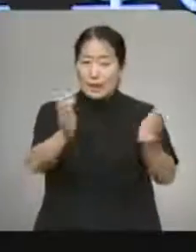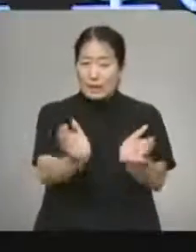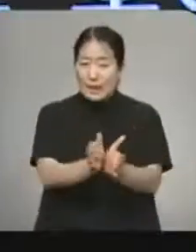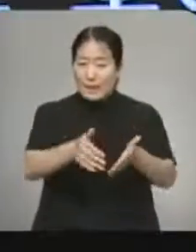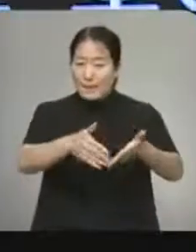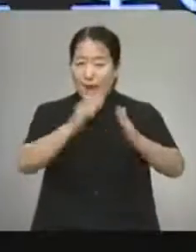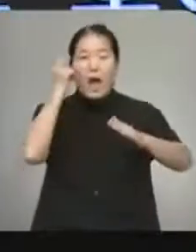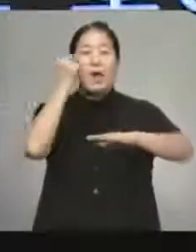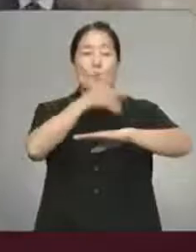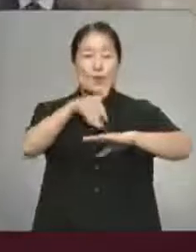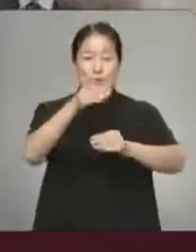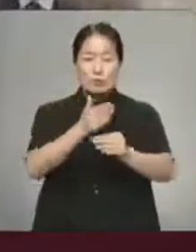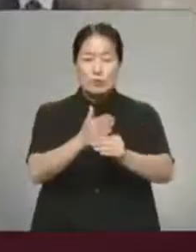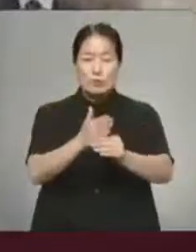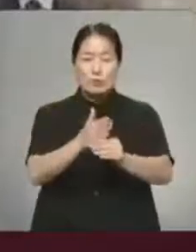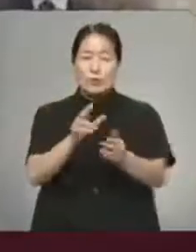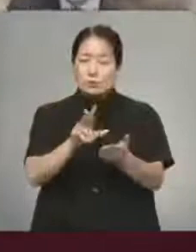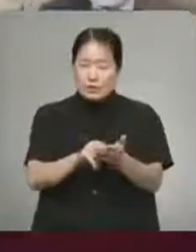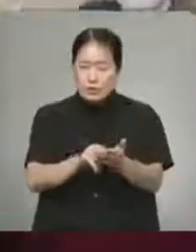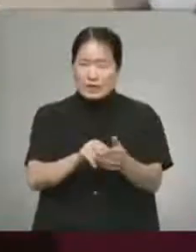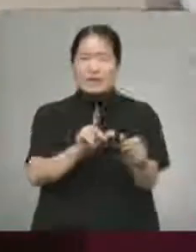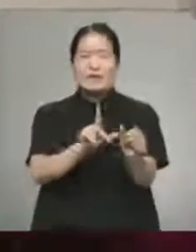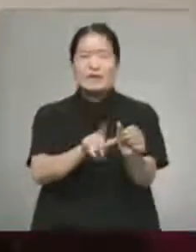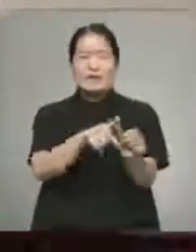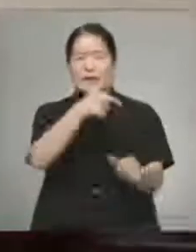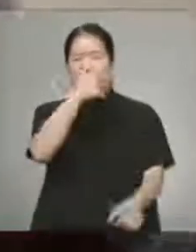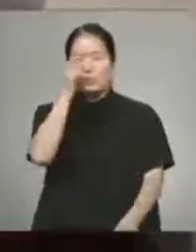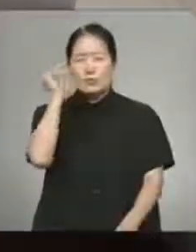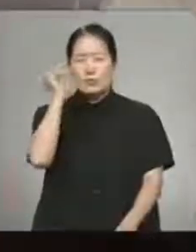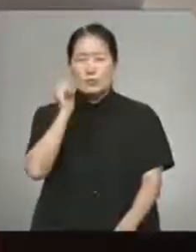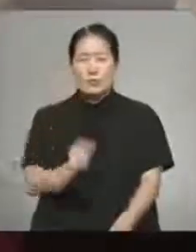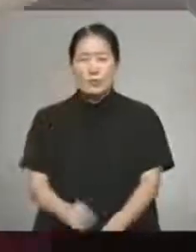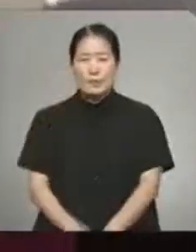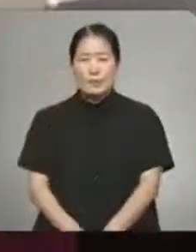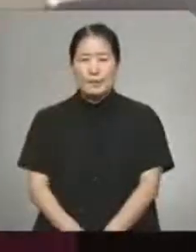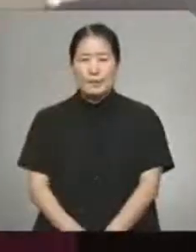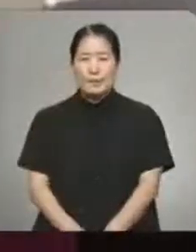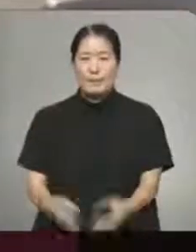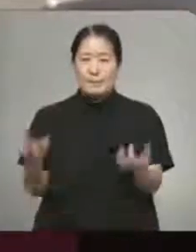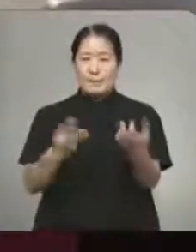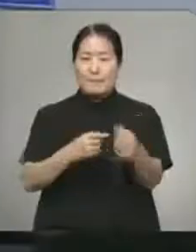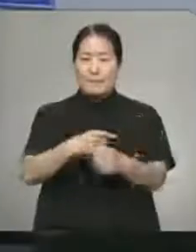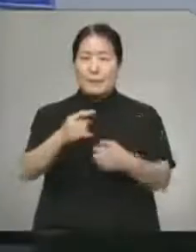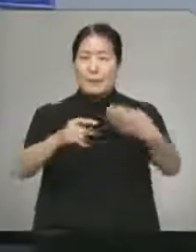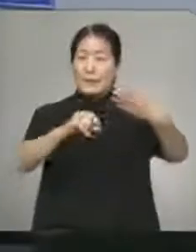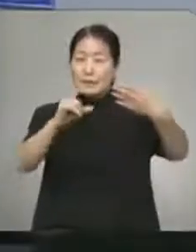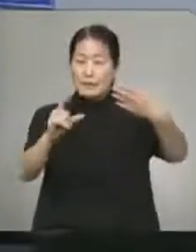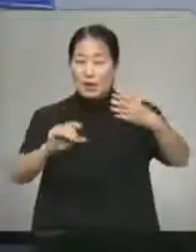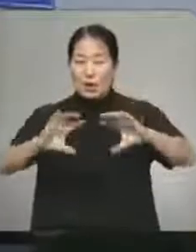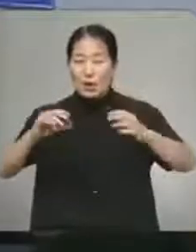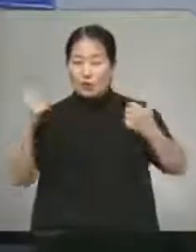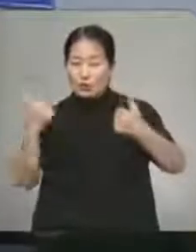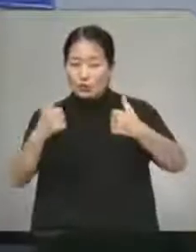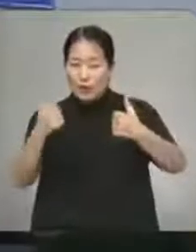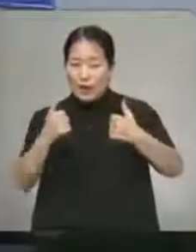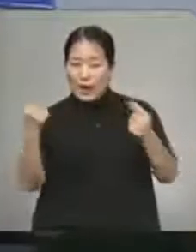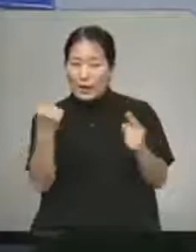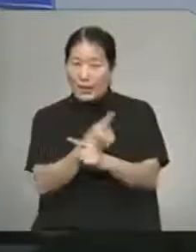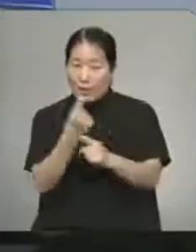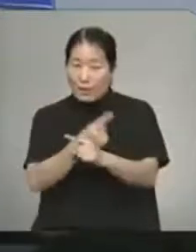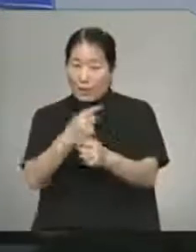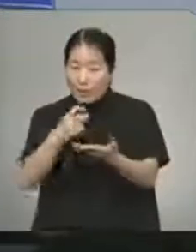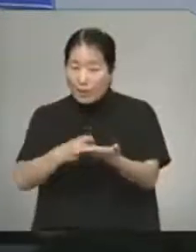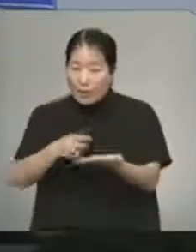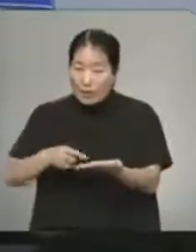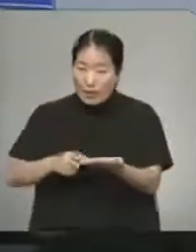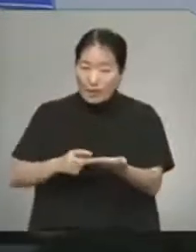계획입니다 문제는 얼마 남지 않은 시간입니다 강원도는 내년 4월 중 국회에 개정된 강원 특별자치도